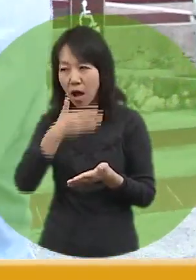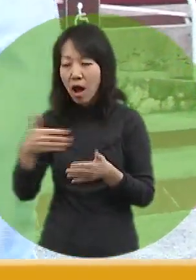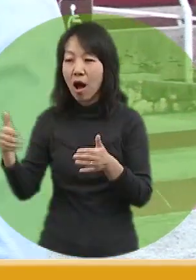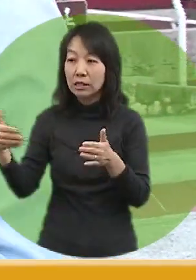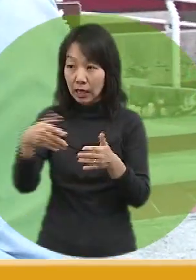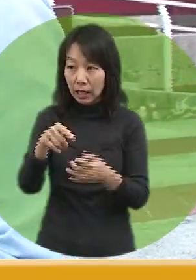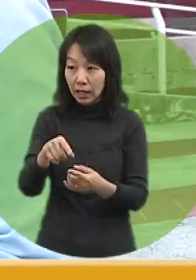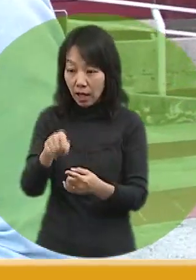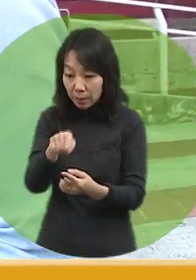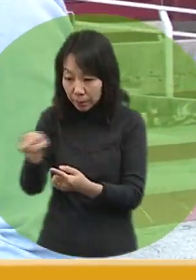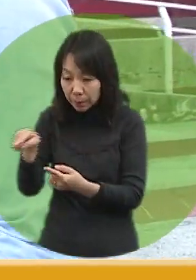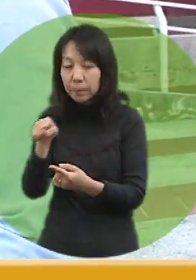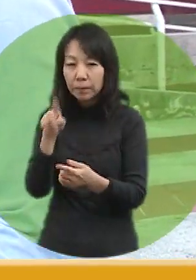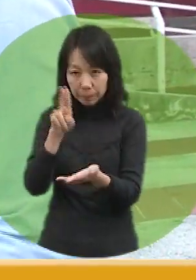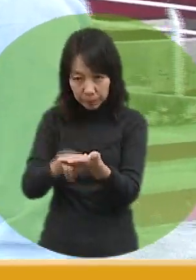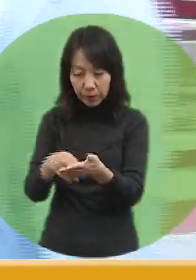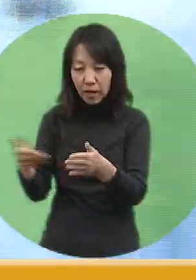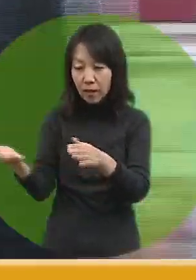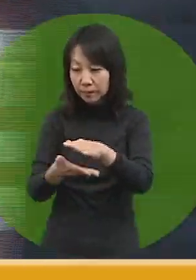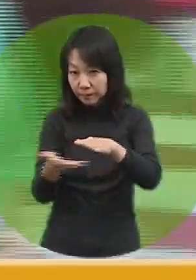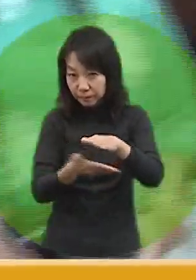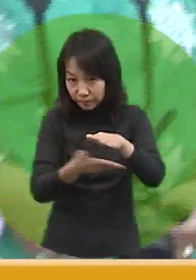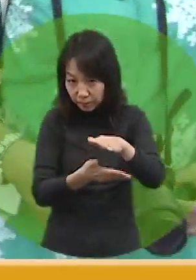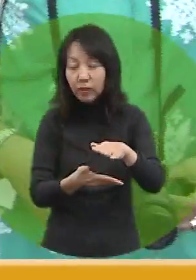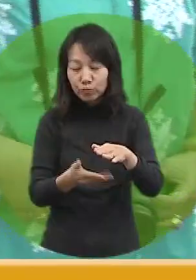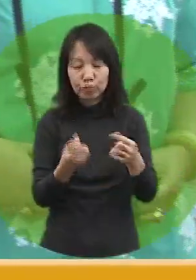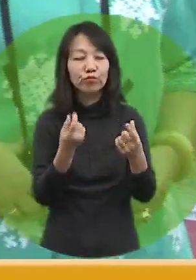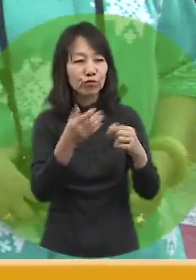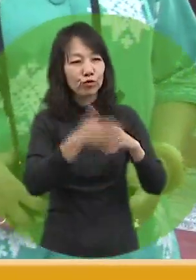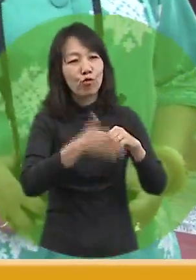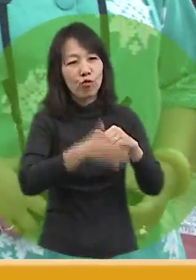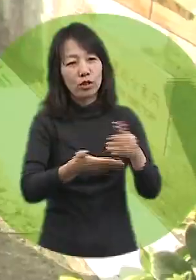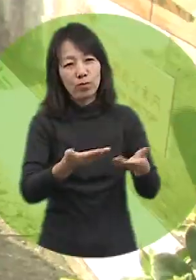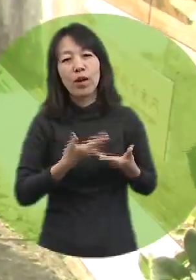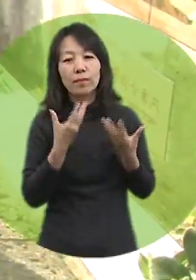ばいてもらって、 さばいてもらって料理にしてもらいました。いいです